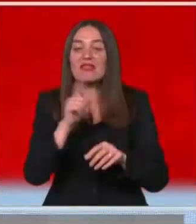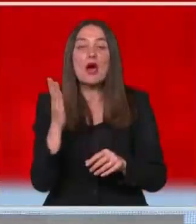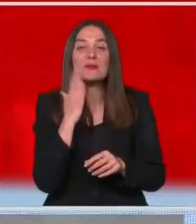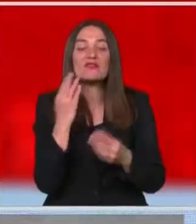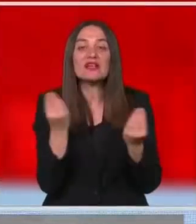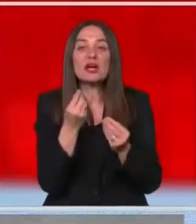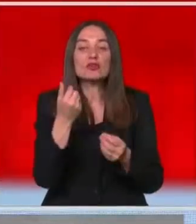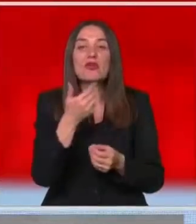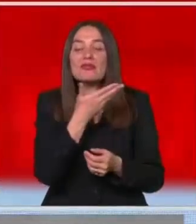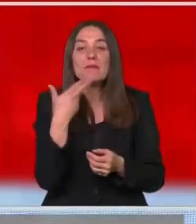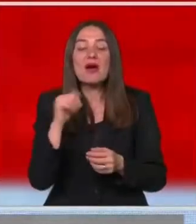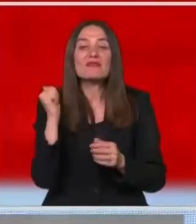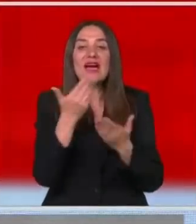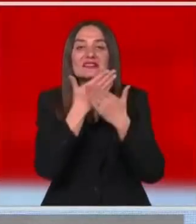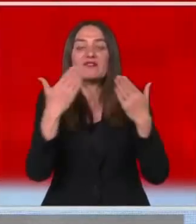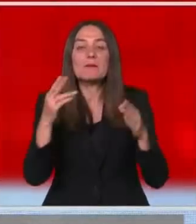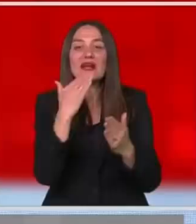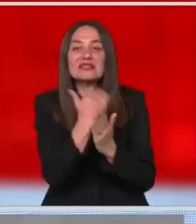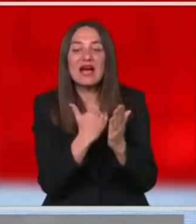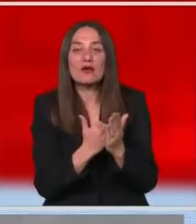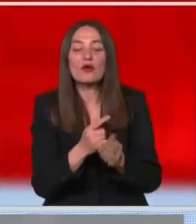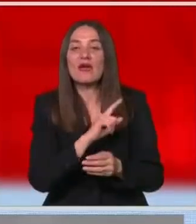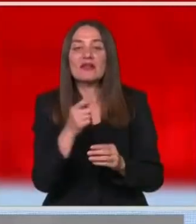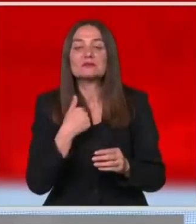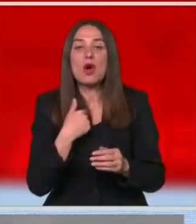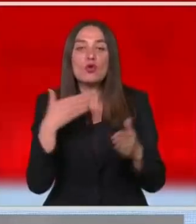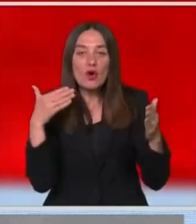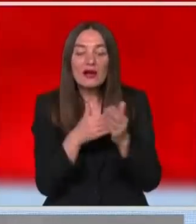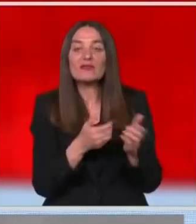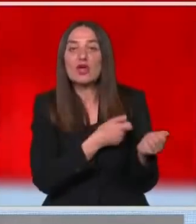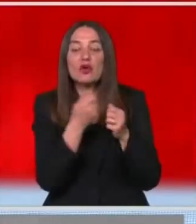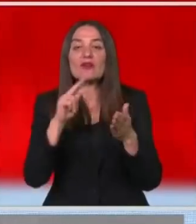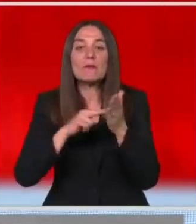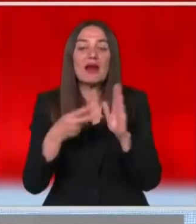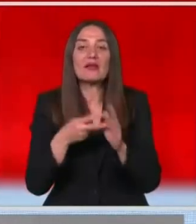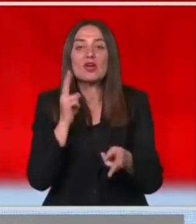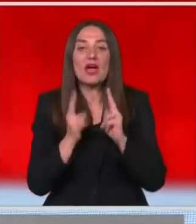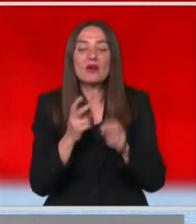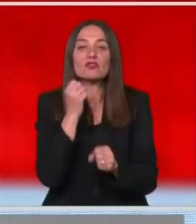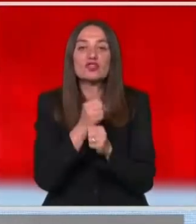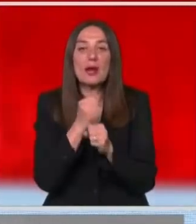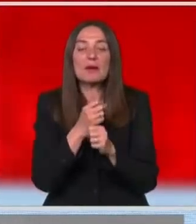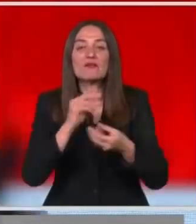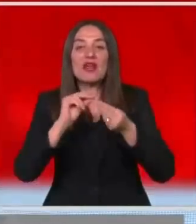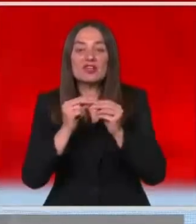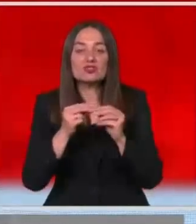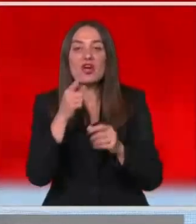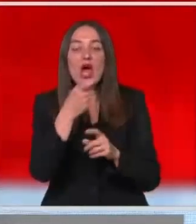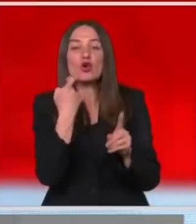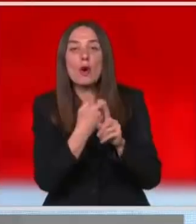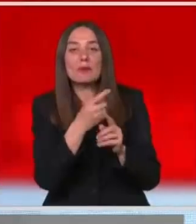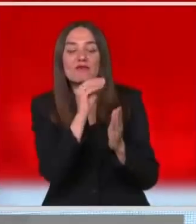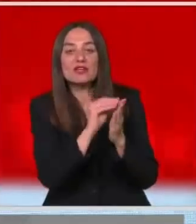zašto nemamo najsavremenije zakone i zašto nismo konkretno već doneli planove kako ćemo napraviti tržište korporativnih